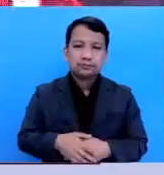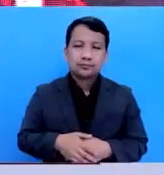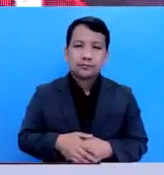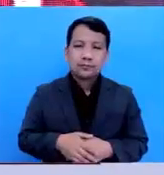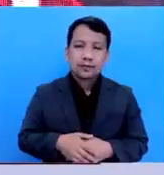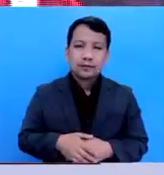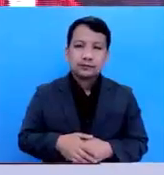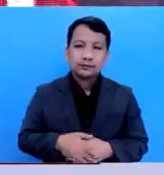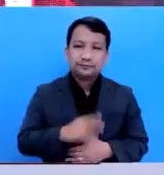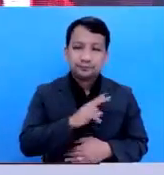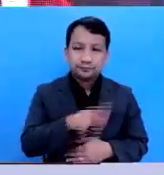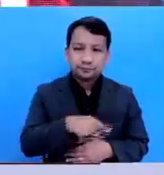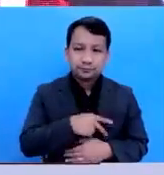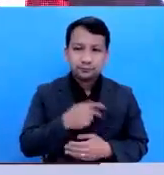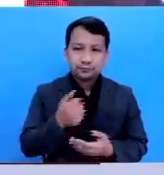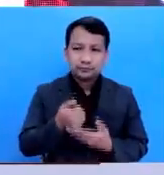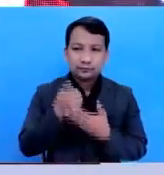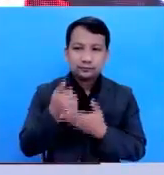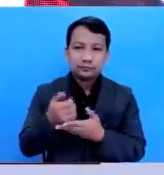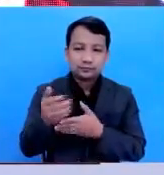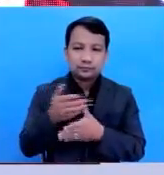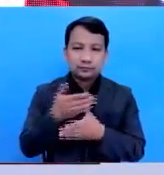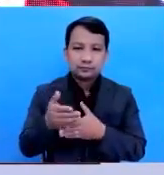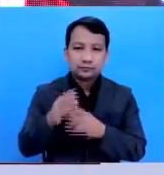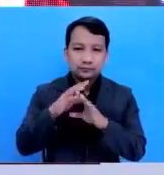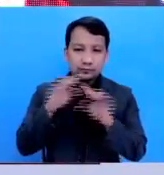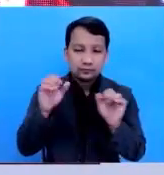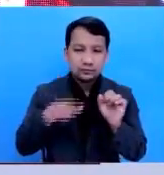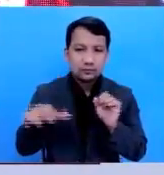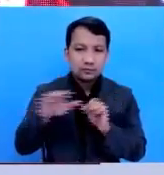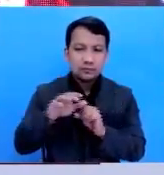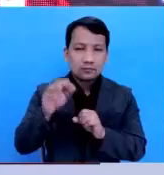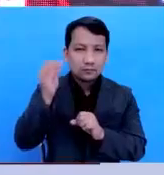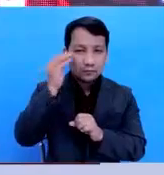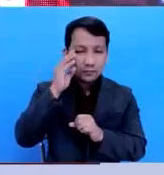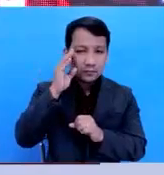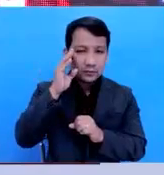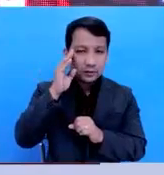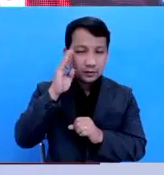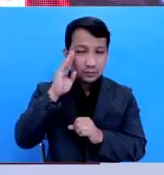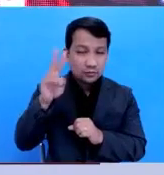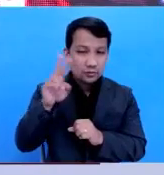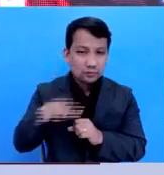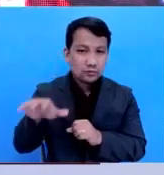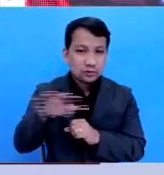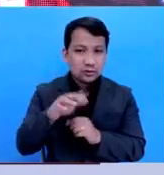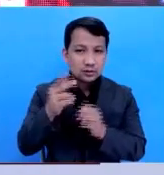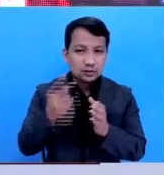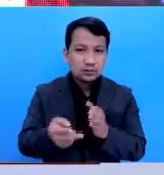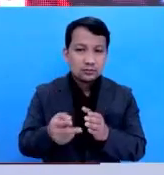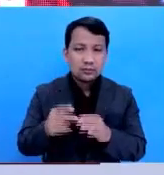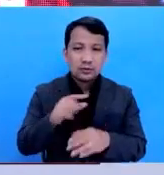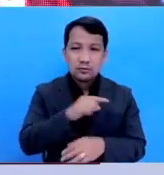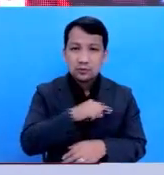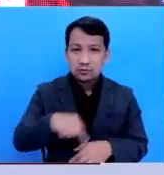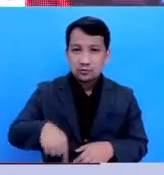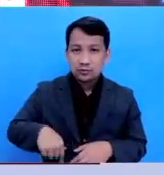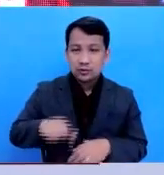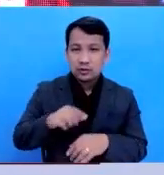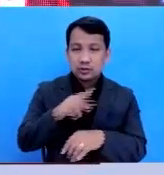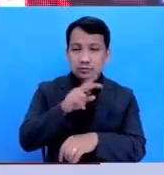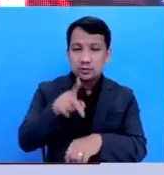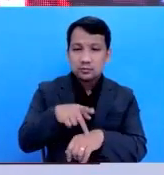Personal na nagpaabot ng pakikiramay si Presumptive President Ferdinand Bongbong Marcos Jr. sa burol ng Queen of Philippine Movies na si Susan